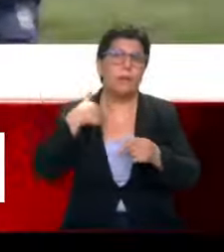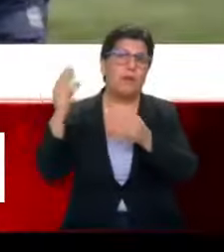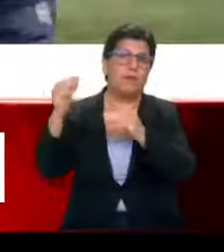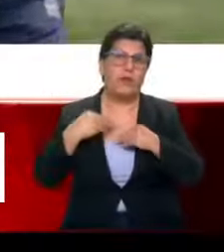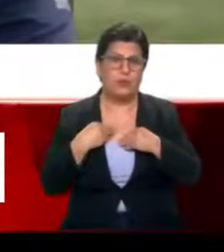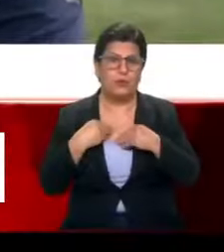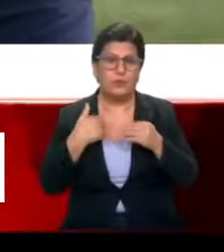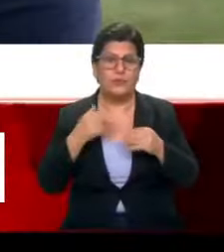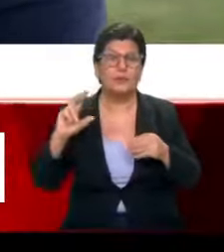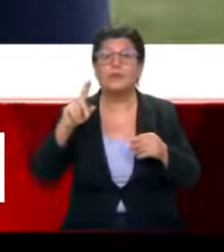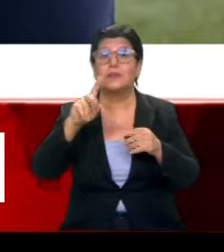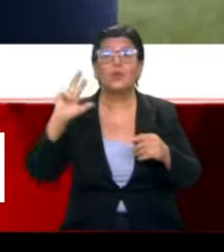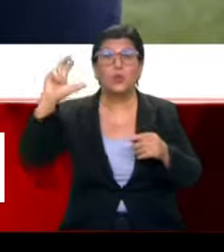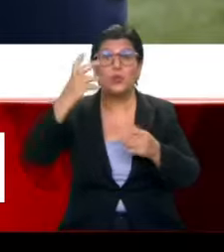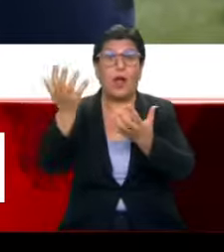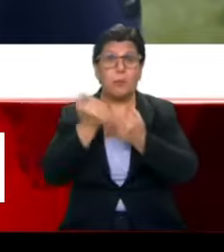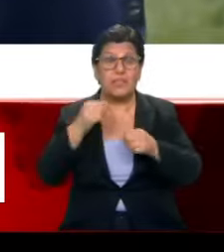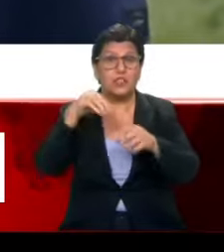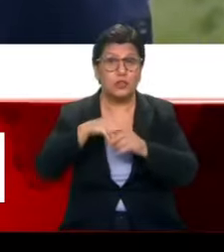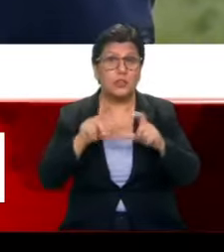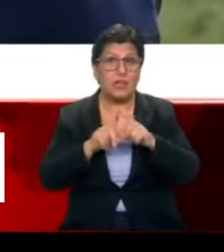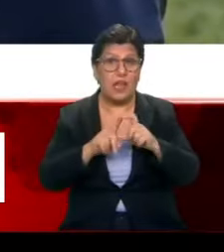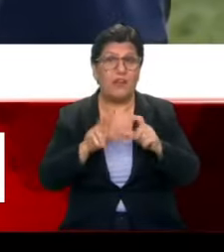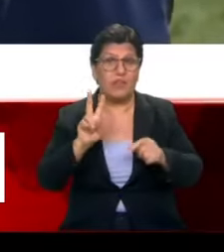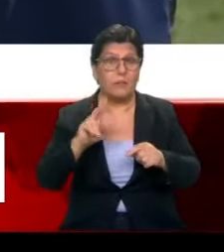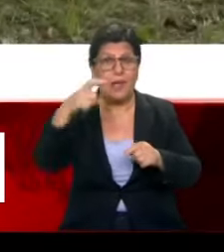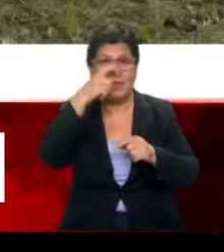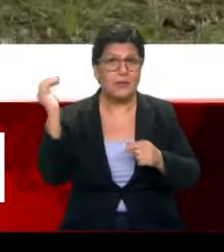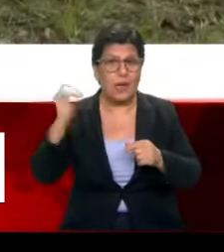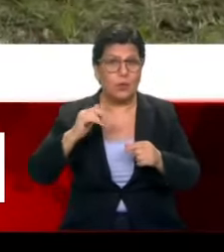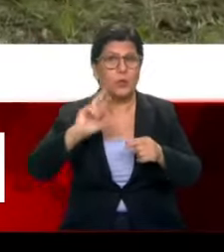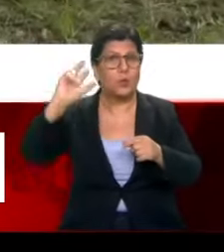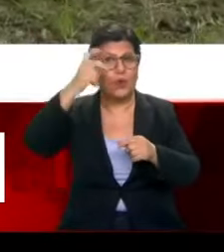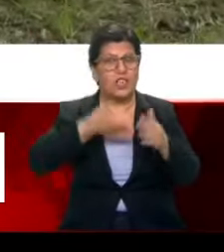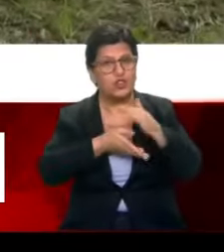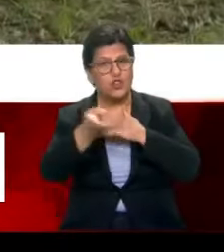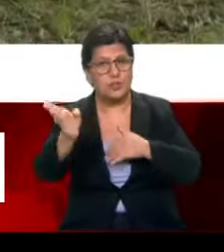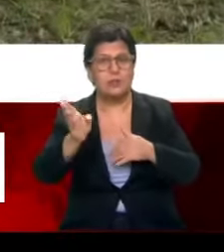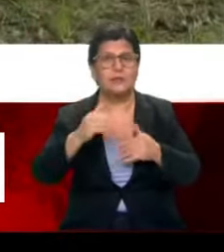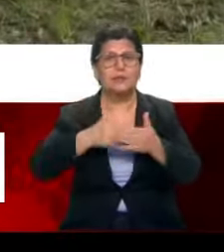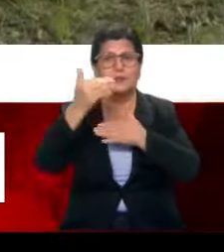alıyorum. D vitaminini güneşten alabilmek önemli. Yaz geliyor, güneşe çıkın, bol bol D vitamininizi alın.